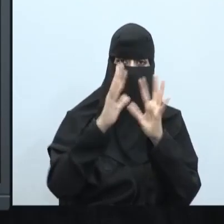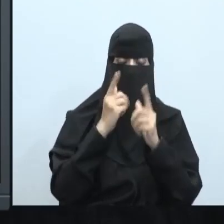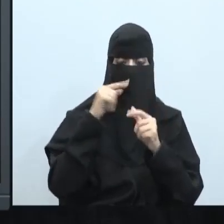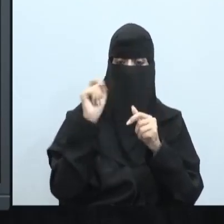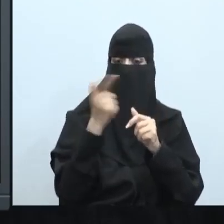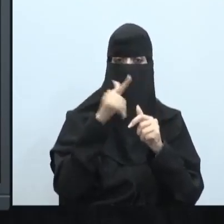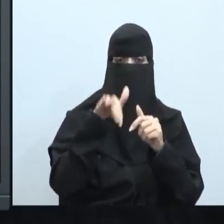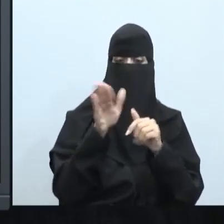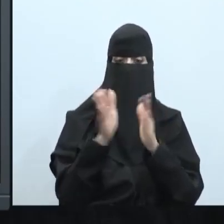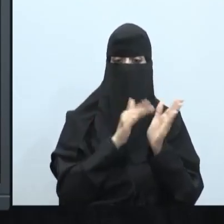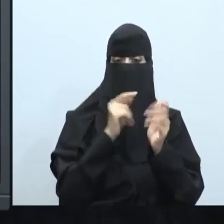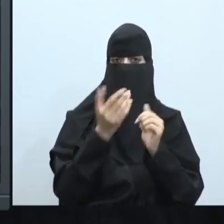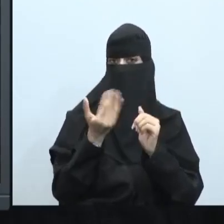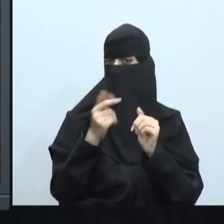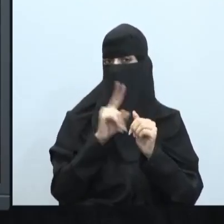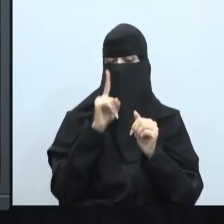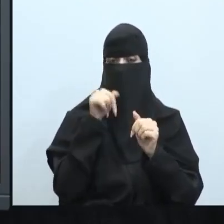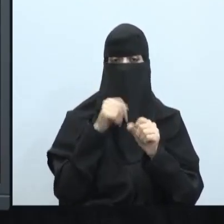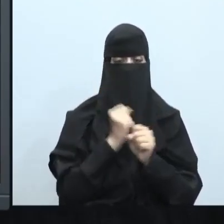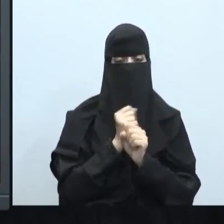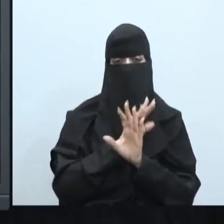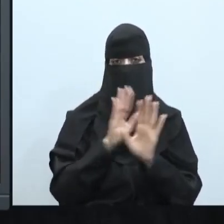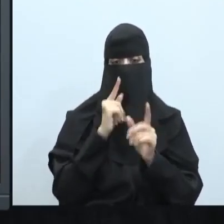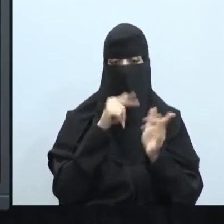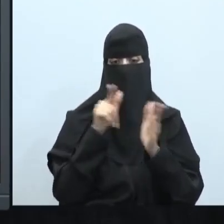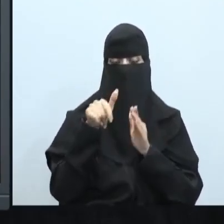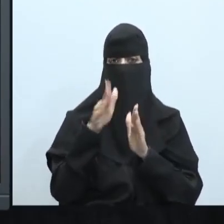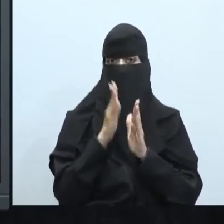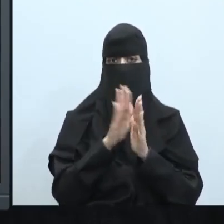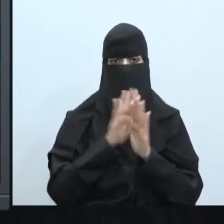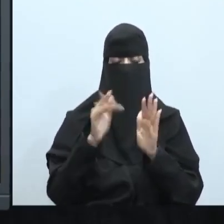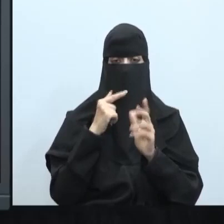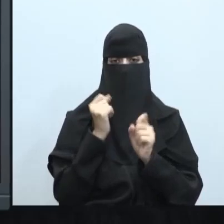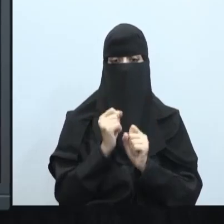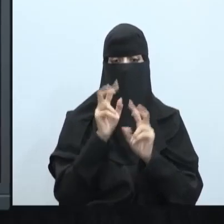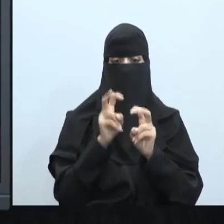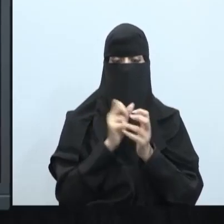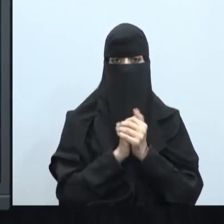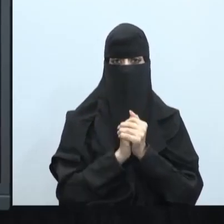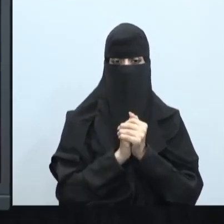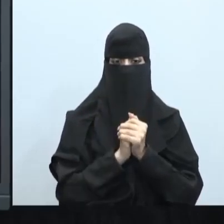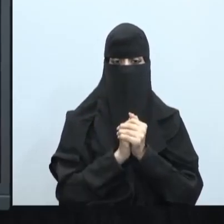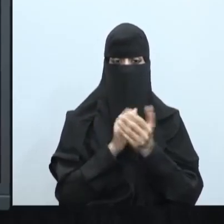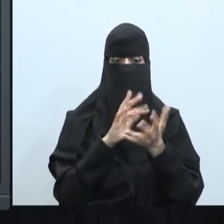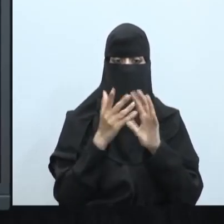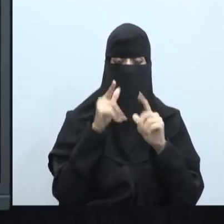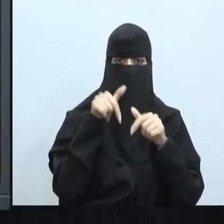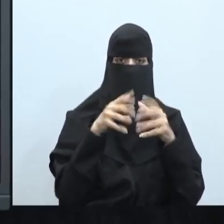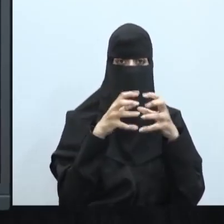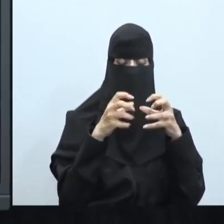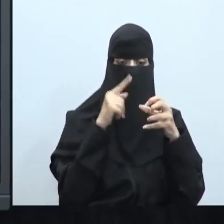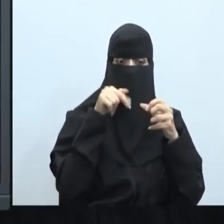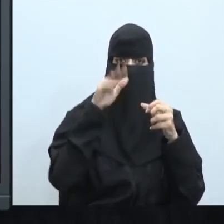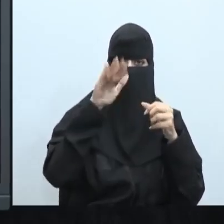ترجمتها مره واحده لم تعد خلاص انتهى عمله الى هذه النقطه انتهى عملها المترجم بينما في المفسر